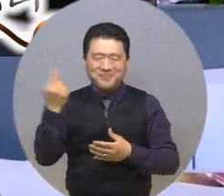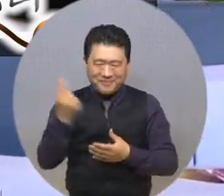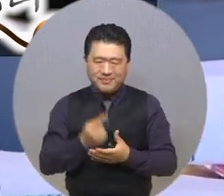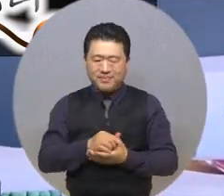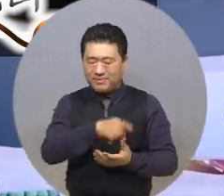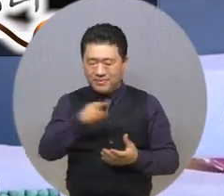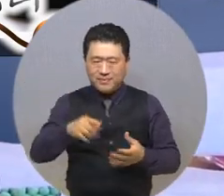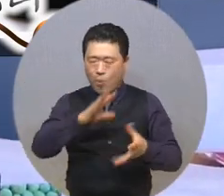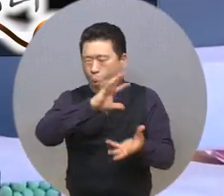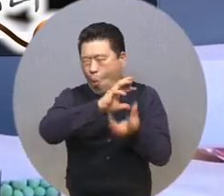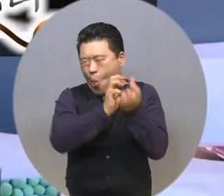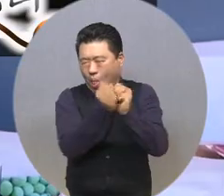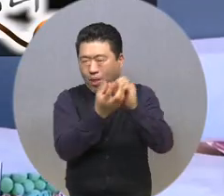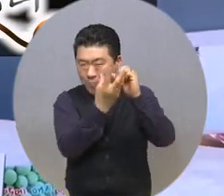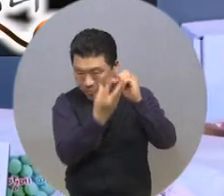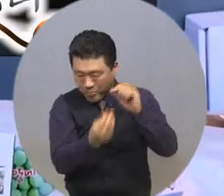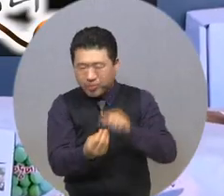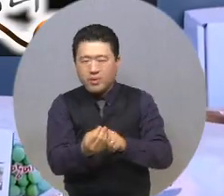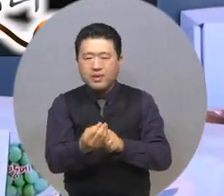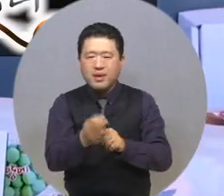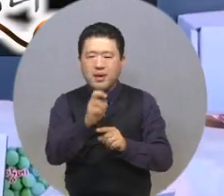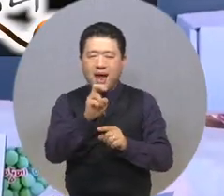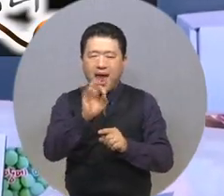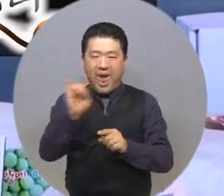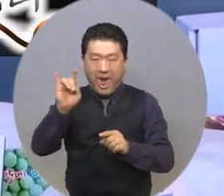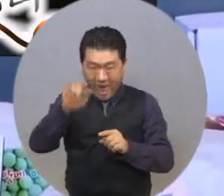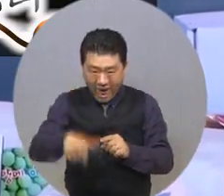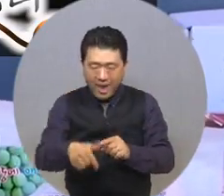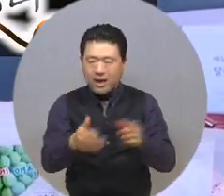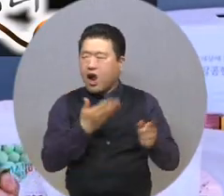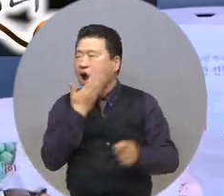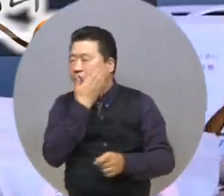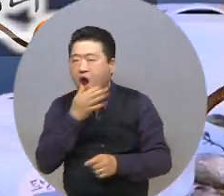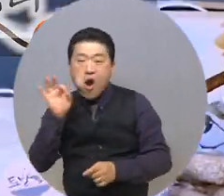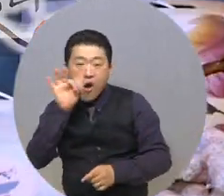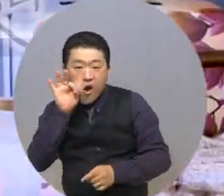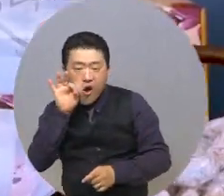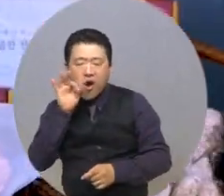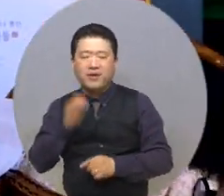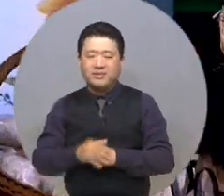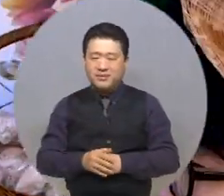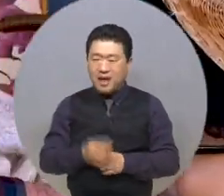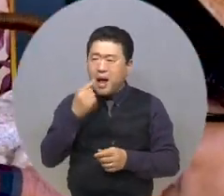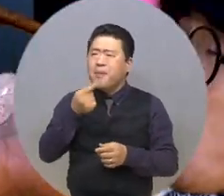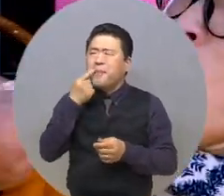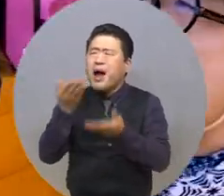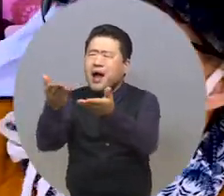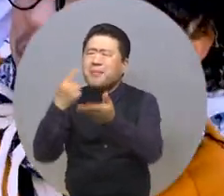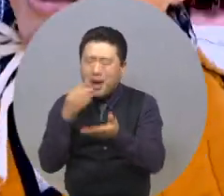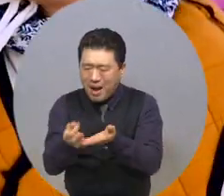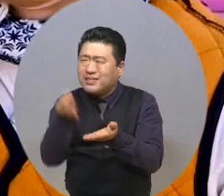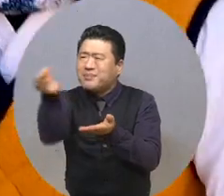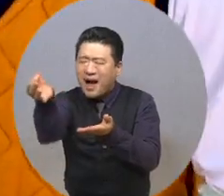매실 농축에 자 매실 사탕. 야. 이제 한번 먹어봐. 예. 이민아,